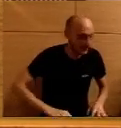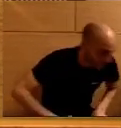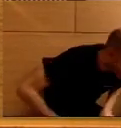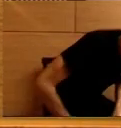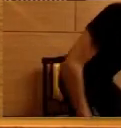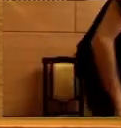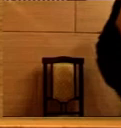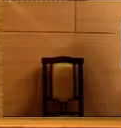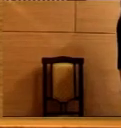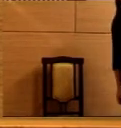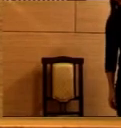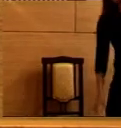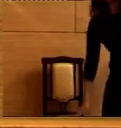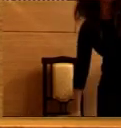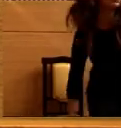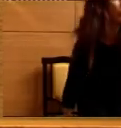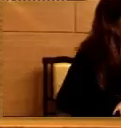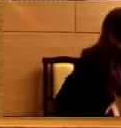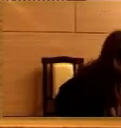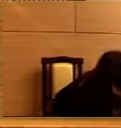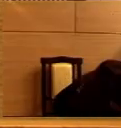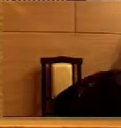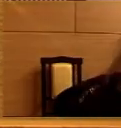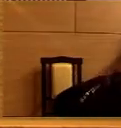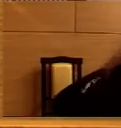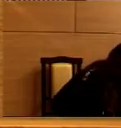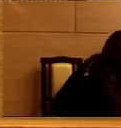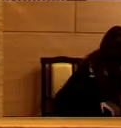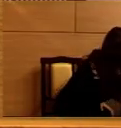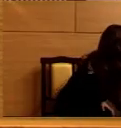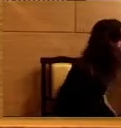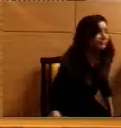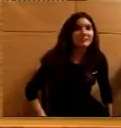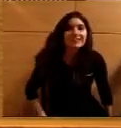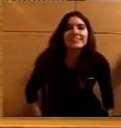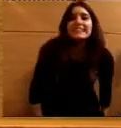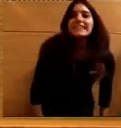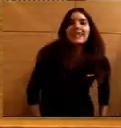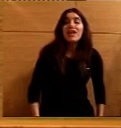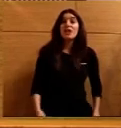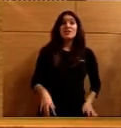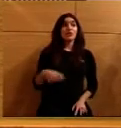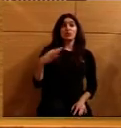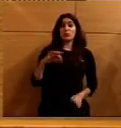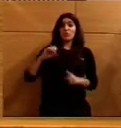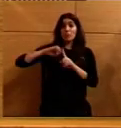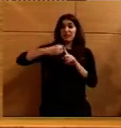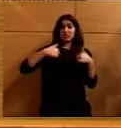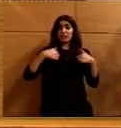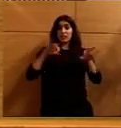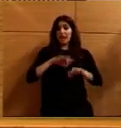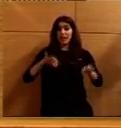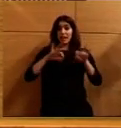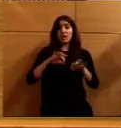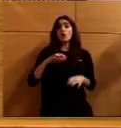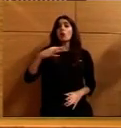Este president no ha recibit pressions de ningú. L'únic que ha tingut que resoldre este president és l'encaix jurídic d'institucions, de